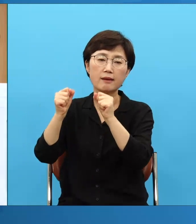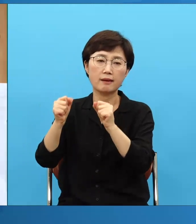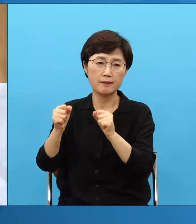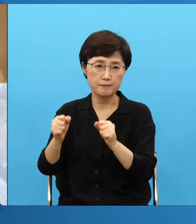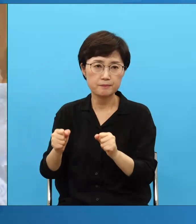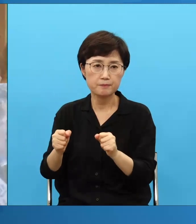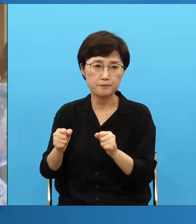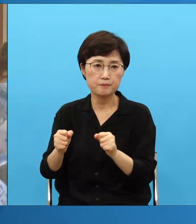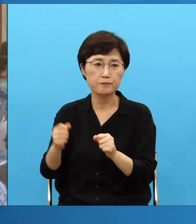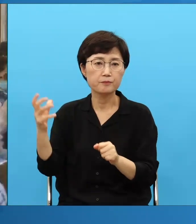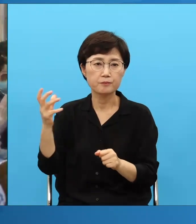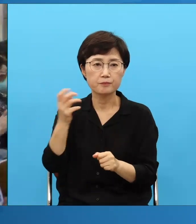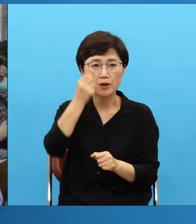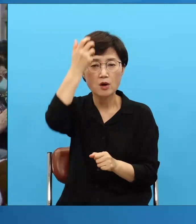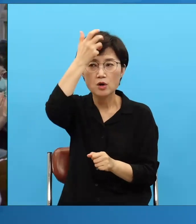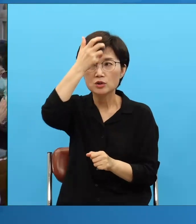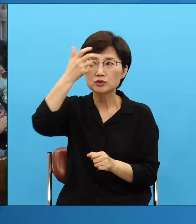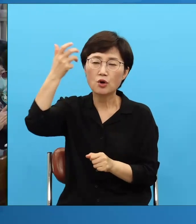함께하니라